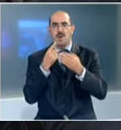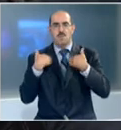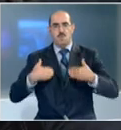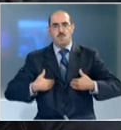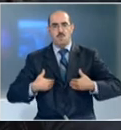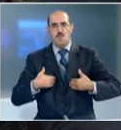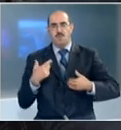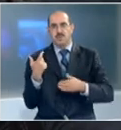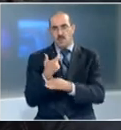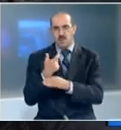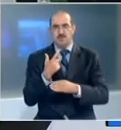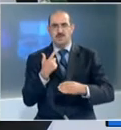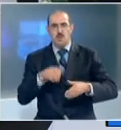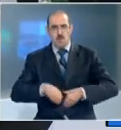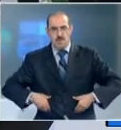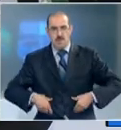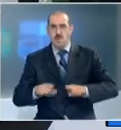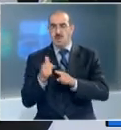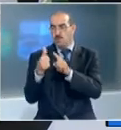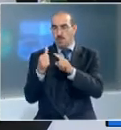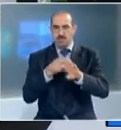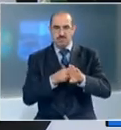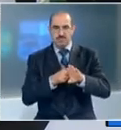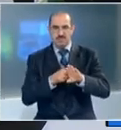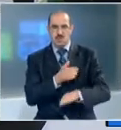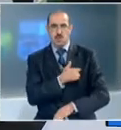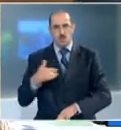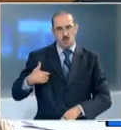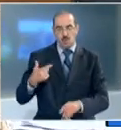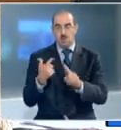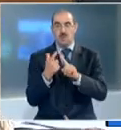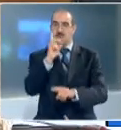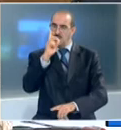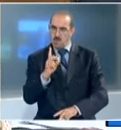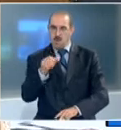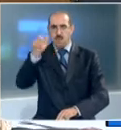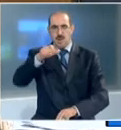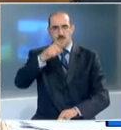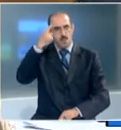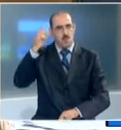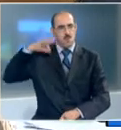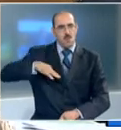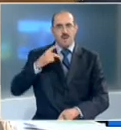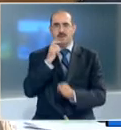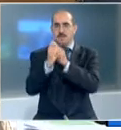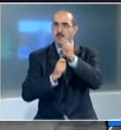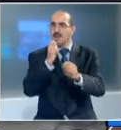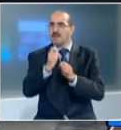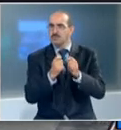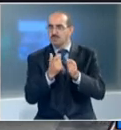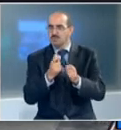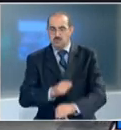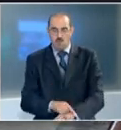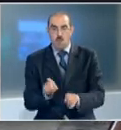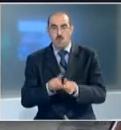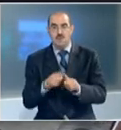البلدي، يتعلق الأول ببطاقة الشفاء والثاني حول أحقية هذه الشريحة في الاستفادة من القرض المصغر. وذكر